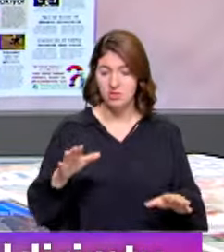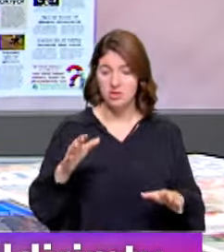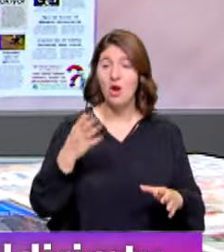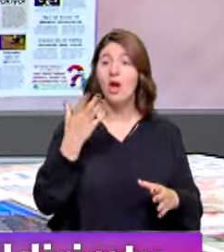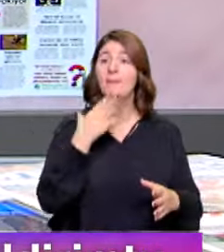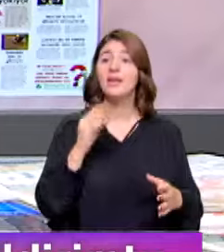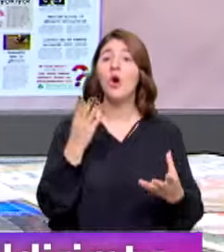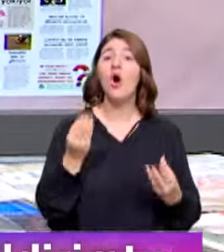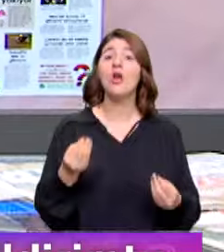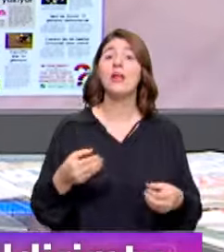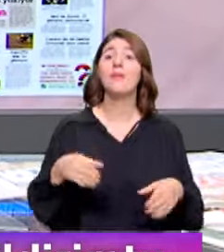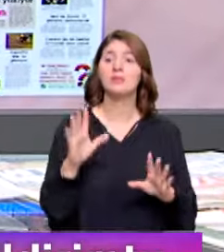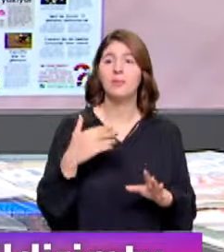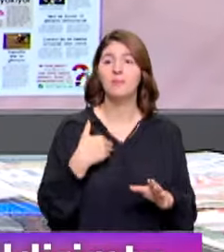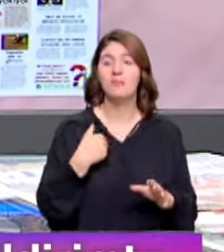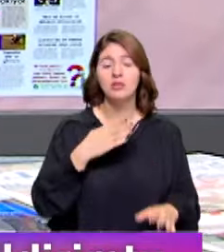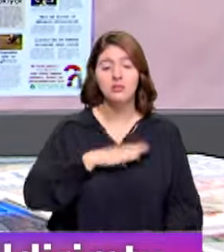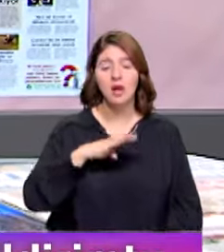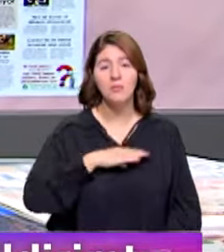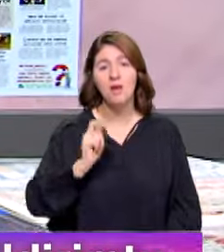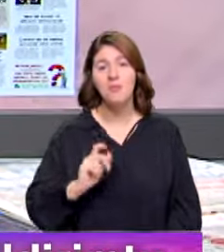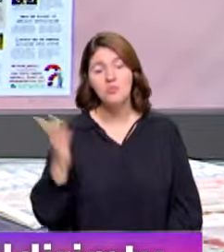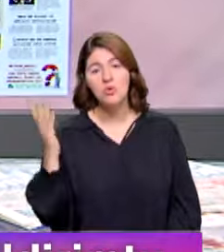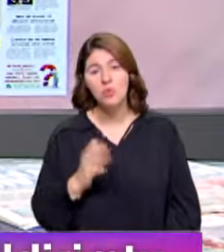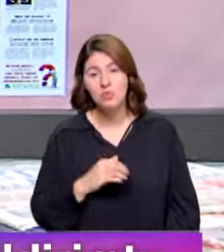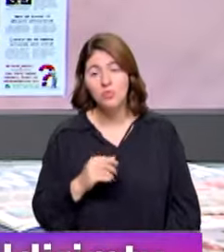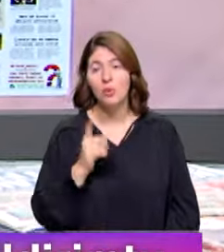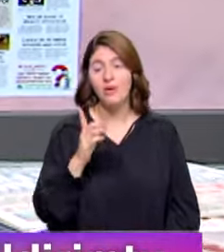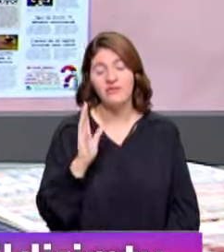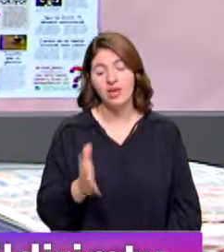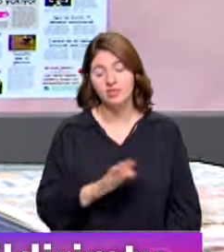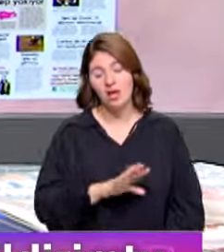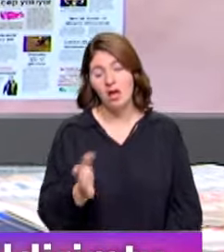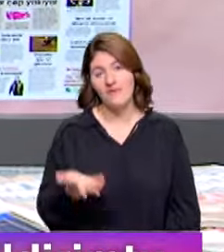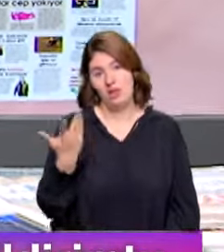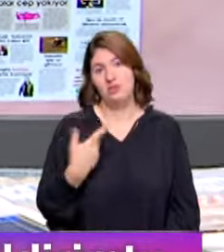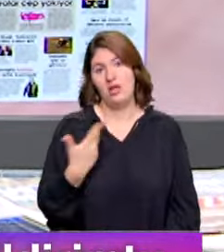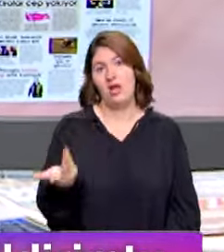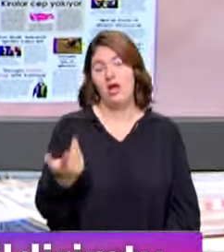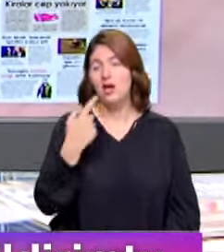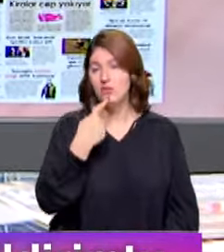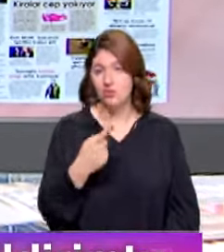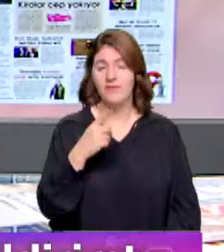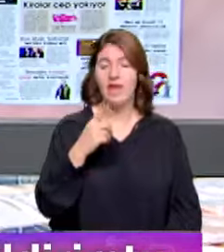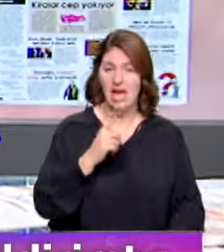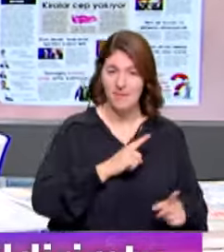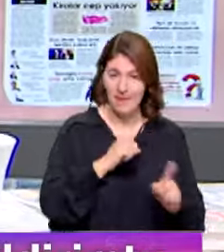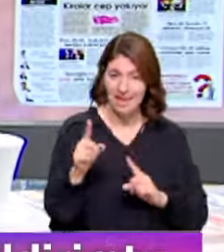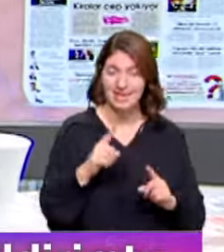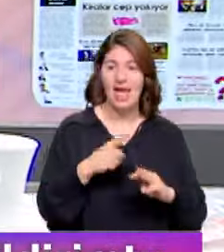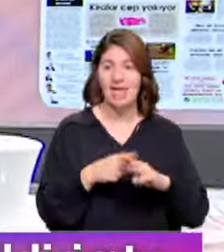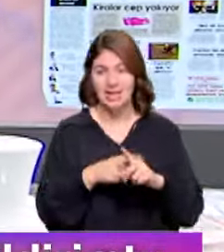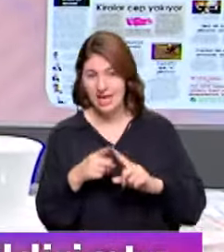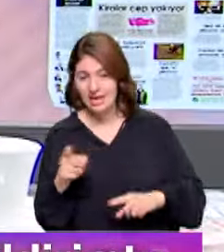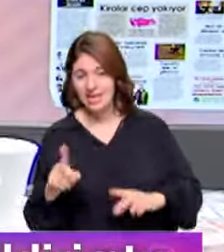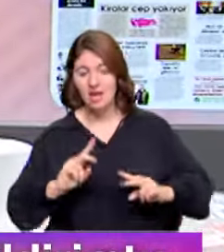olmamasını, olamamasını ben hazmedemiyorum diyor. Bu kadar da fazla diyor Ayşe Hanım ve emeklilikte